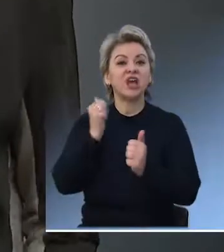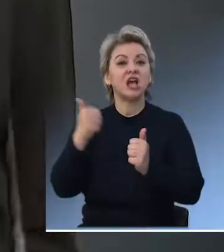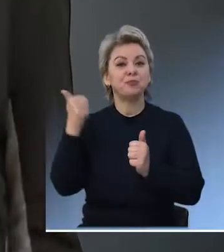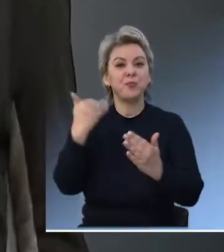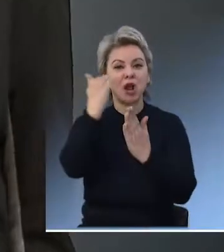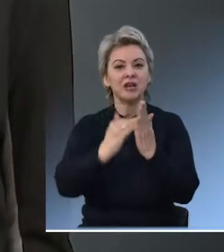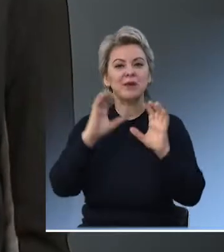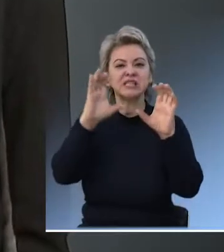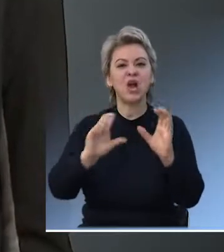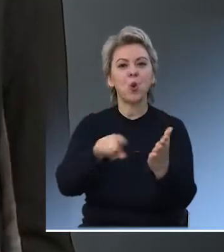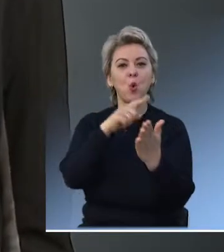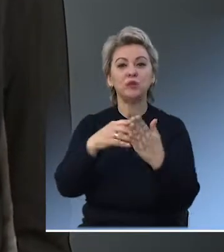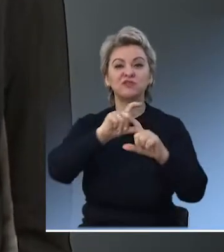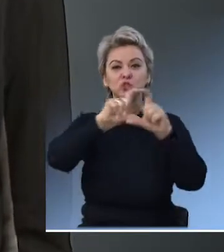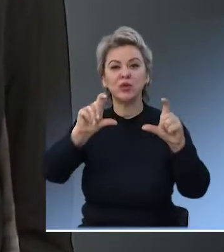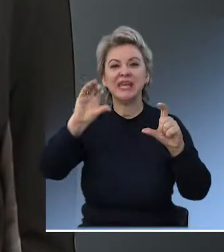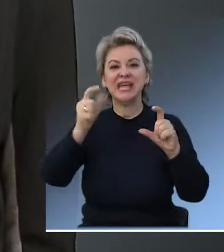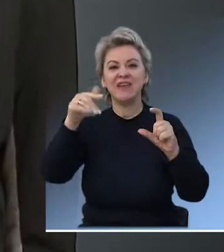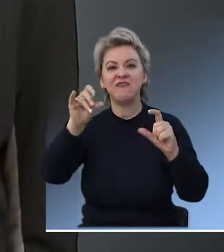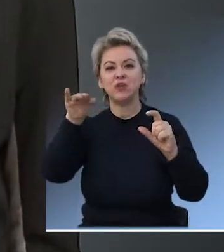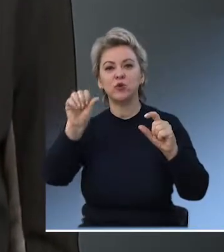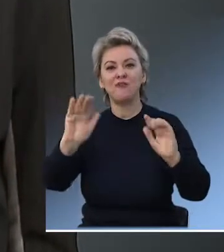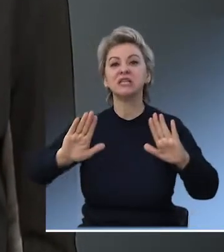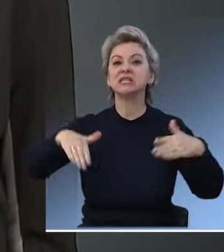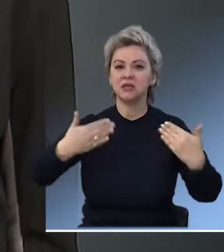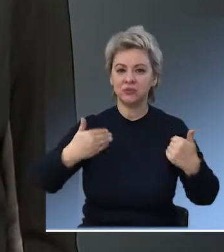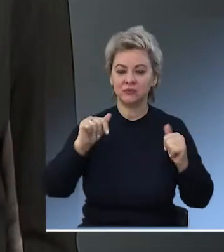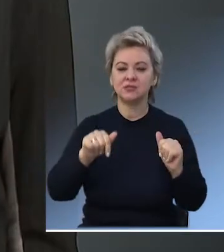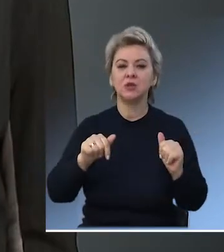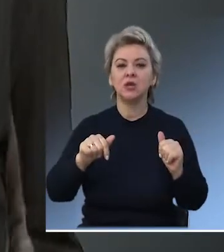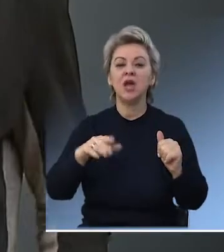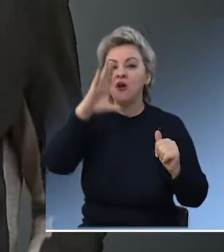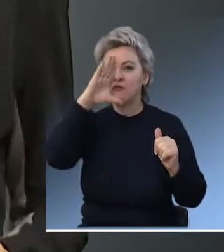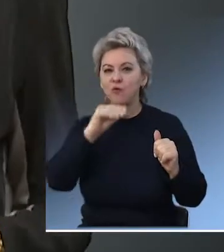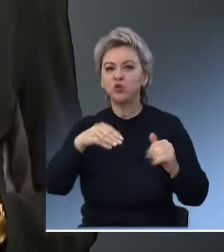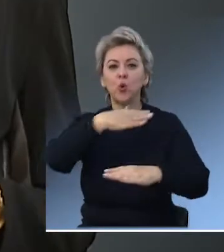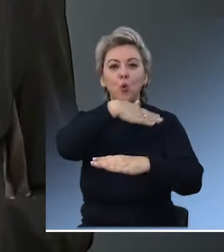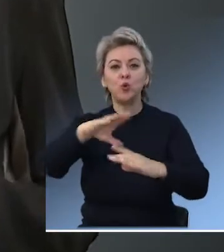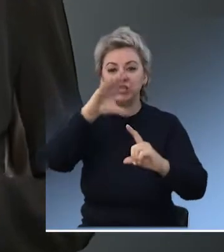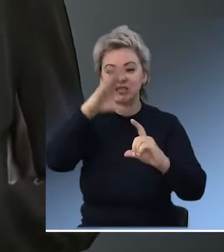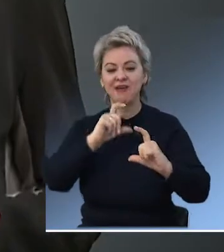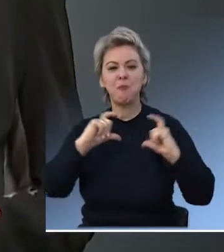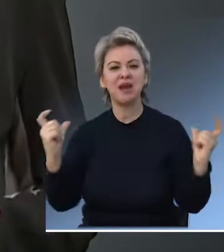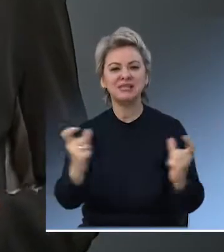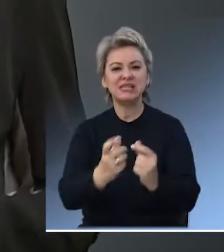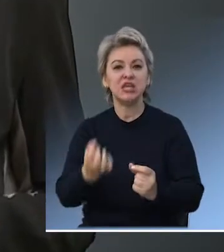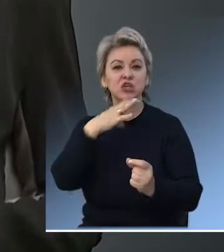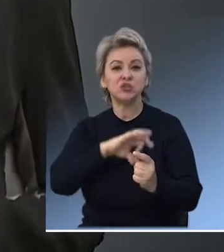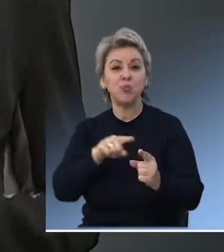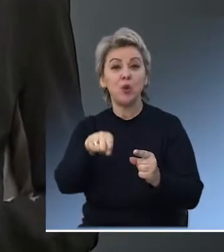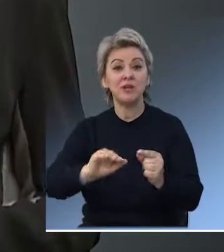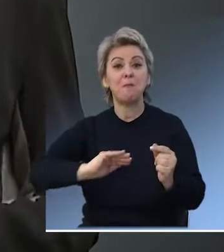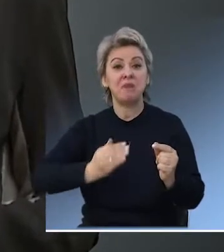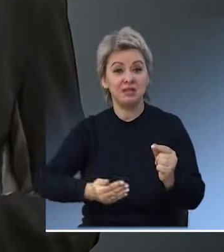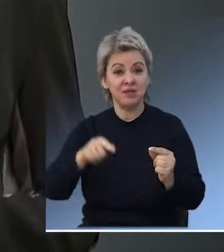В эфире еженедельная программа «Закон и город», в студии Елена Ветрова. Здравствуйте. Воду из уличного бассейна